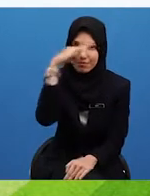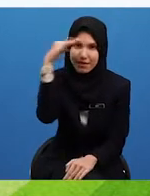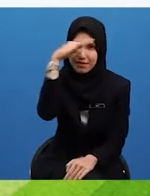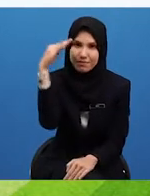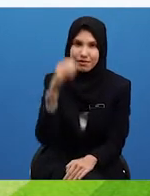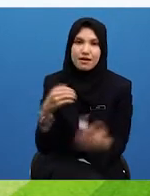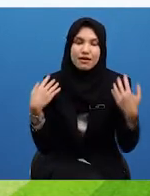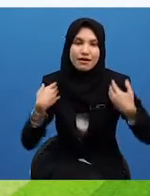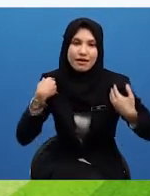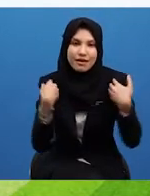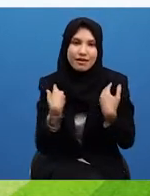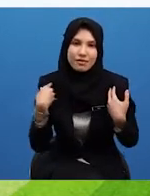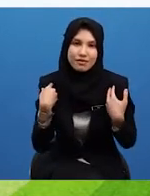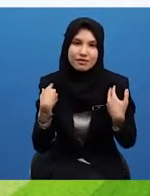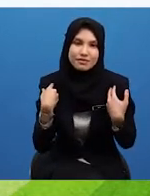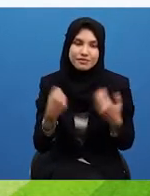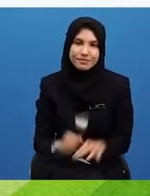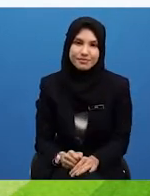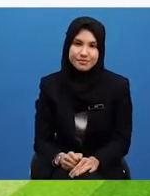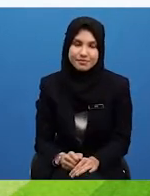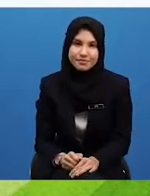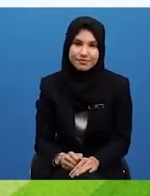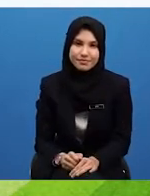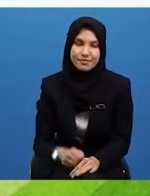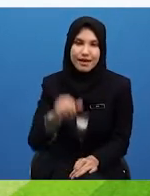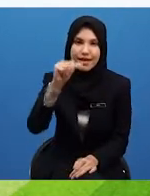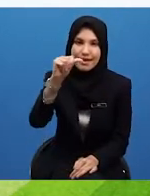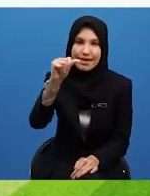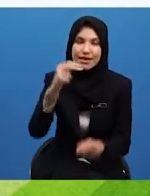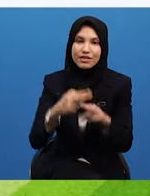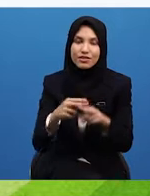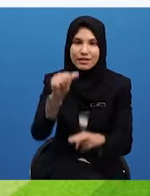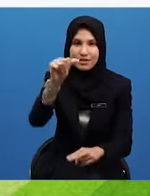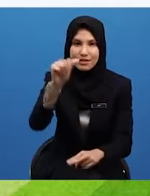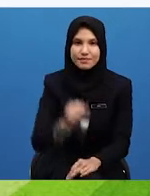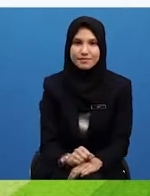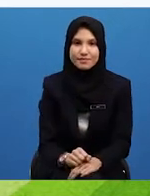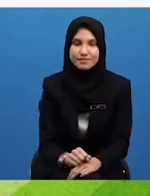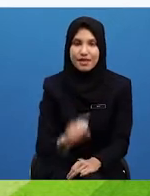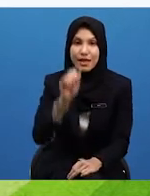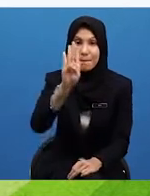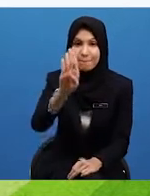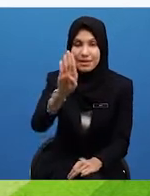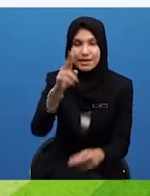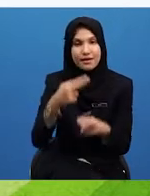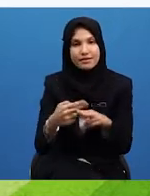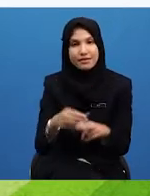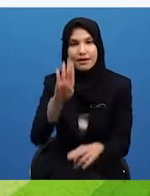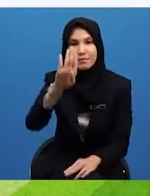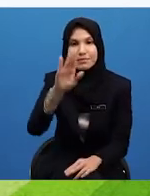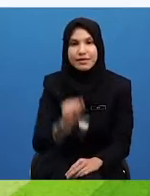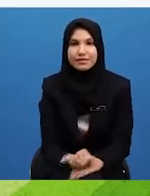Haiwan Adakah di kedudukan e-audit hidupkan di